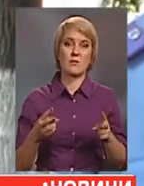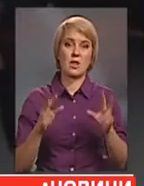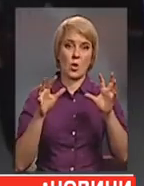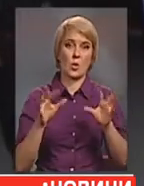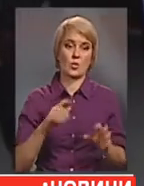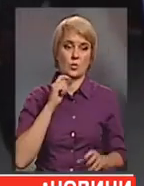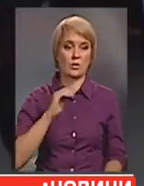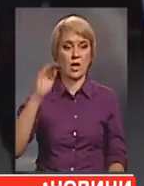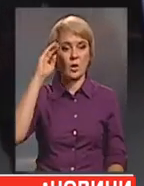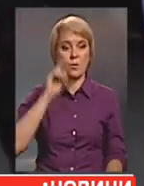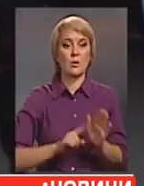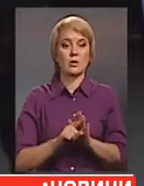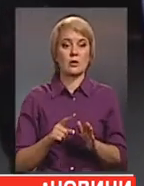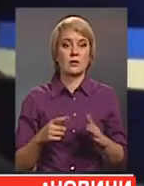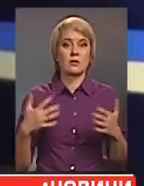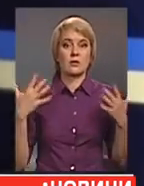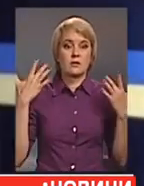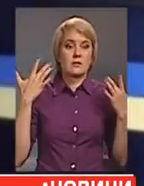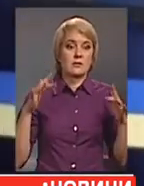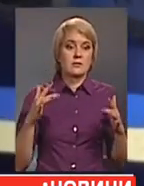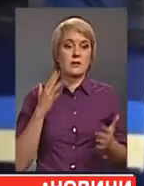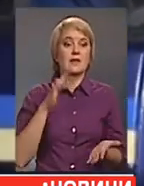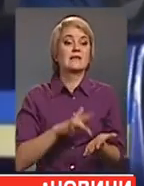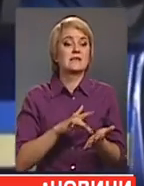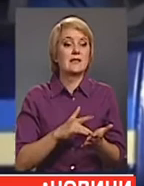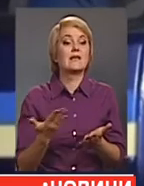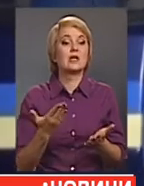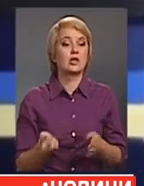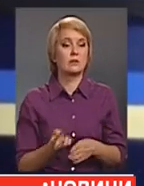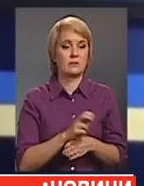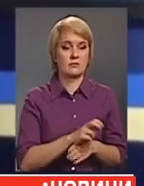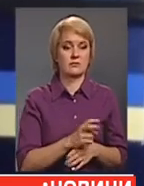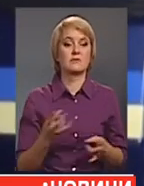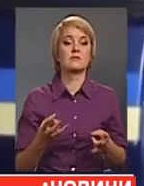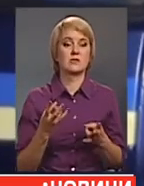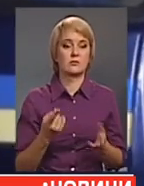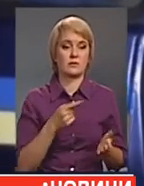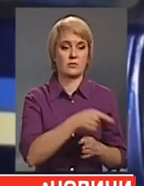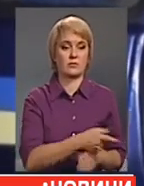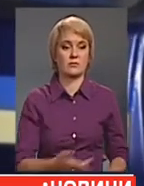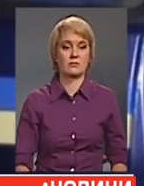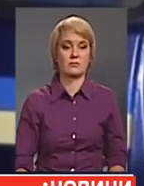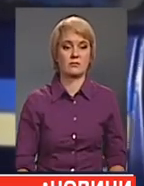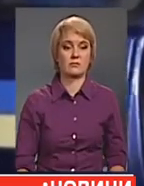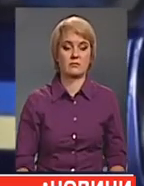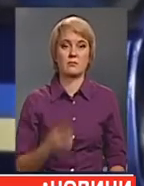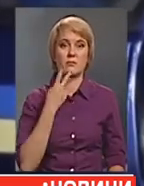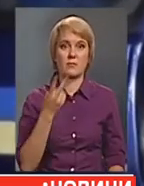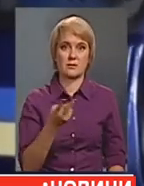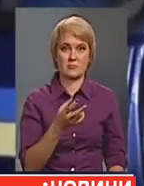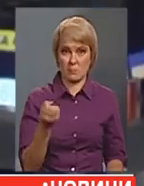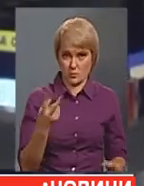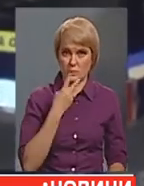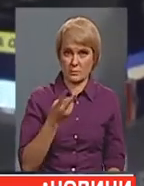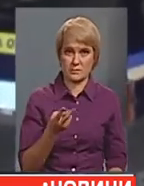України. Хлопець спочатку розгубився. Ну а цель от ваша сюди, от ви залізли. Чого ви сюди заперлися? Просто